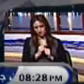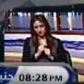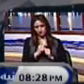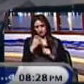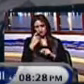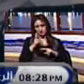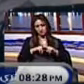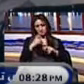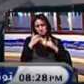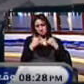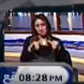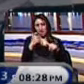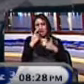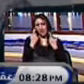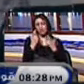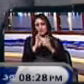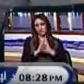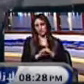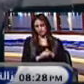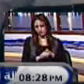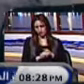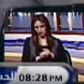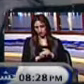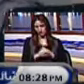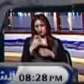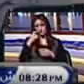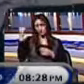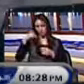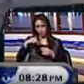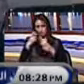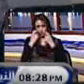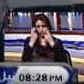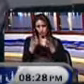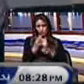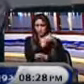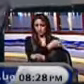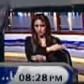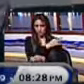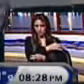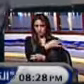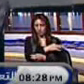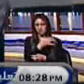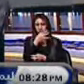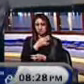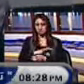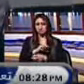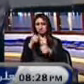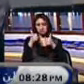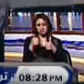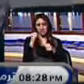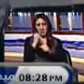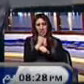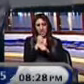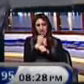صالحة للاستخدام الآدمي. دلوقتي هنشوف تجربة مدهشة لقيمة الأمل والعمل في